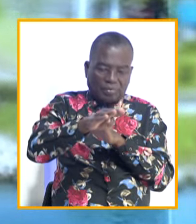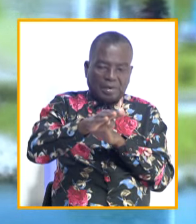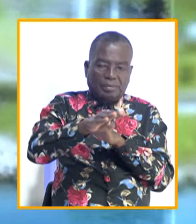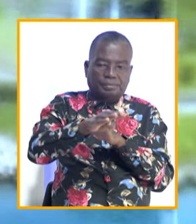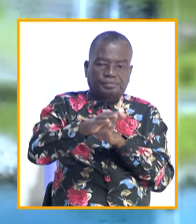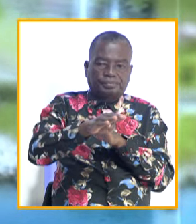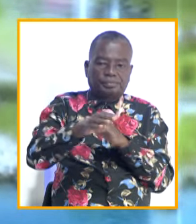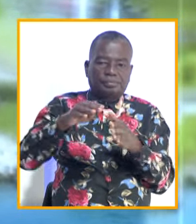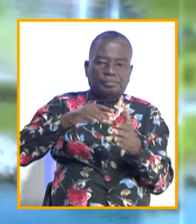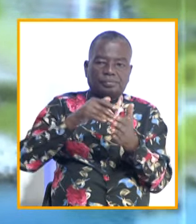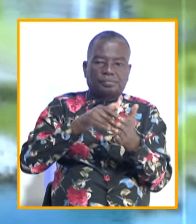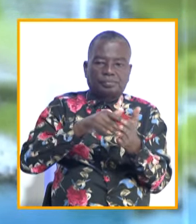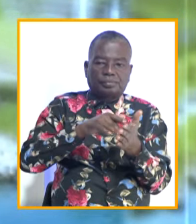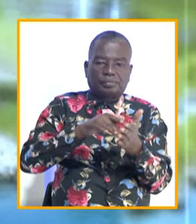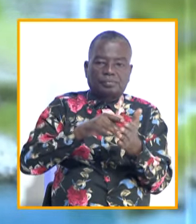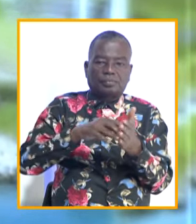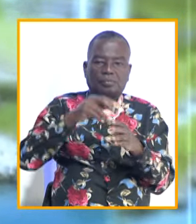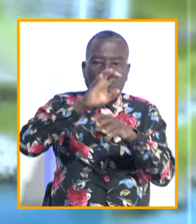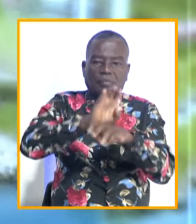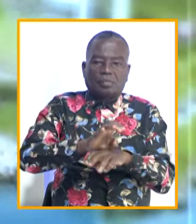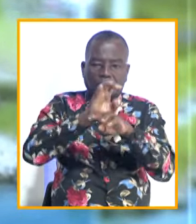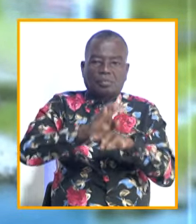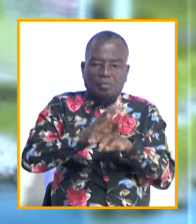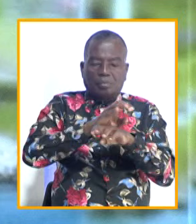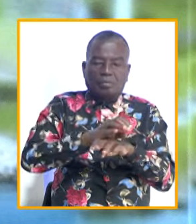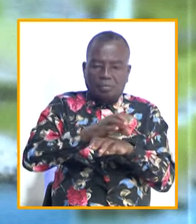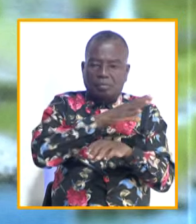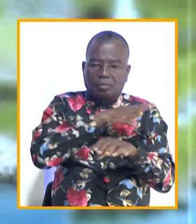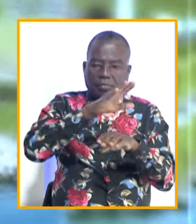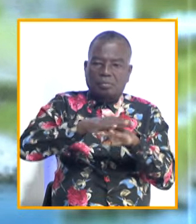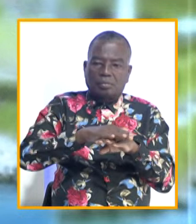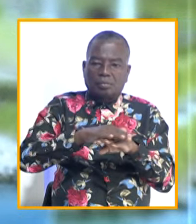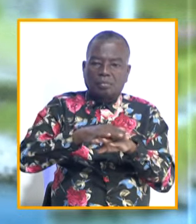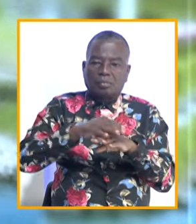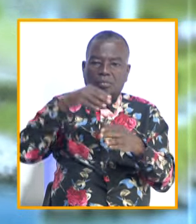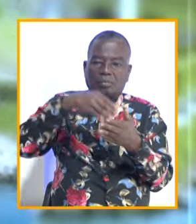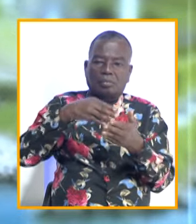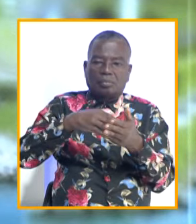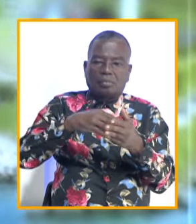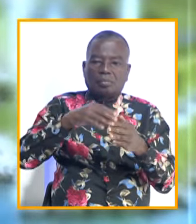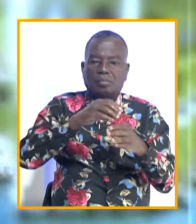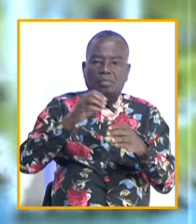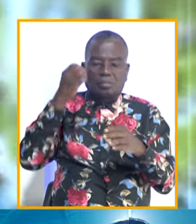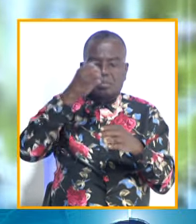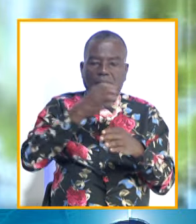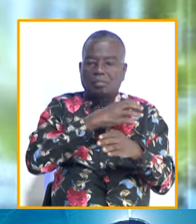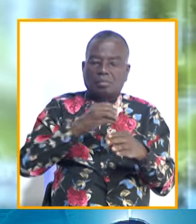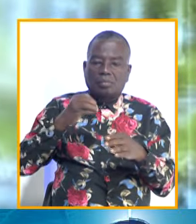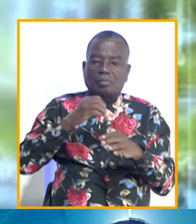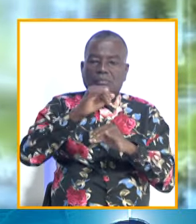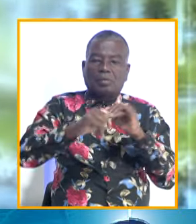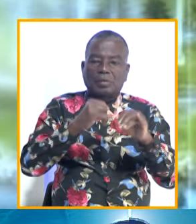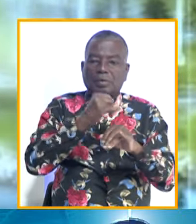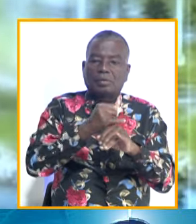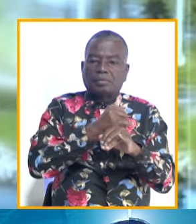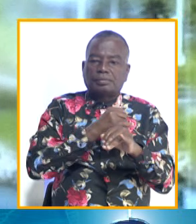aux pratiques de la médecine moderne? La question était le centre d'intérêt des deuxièmes assises